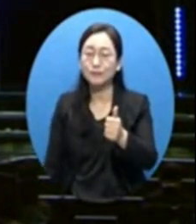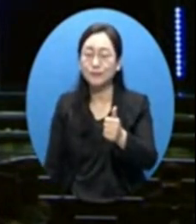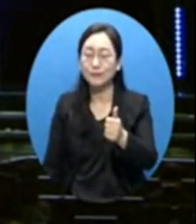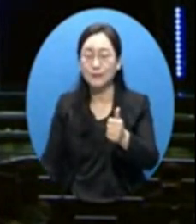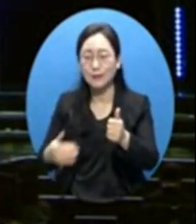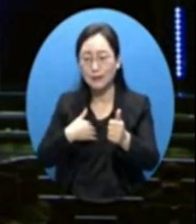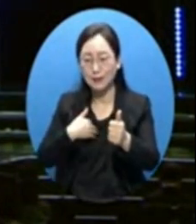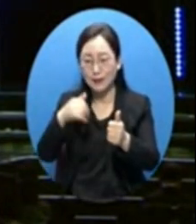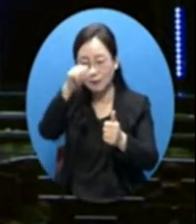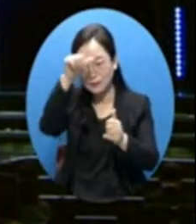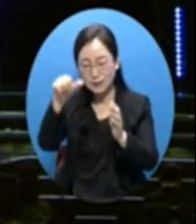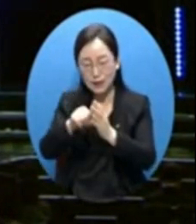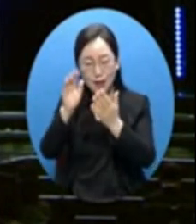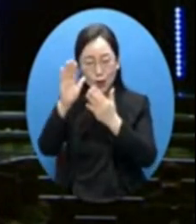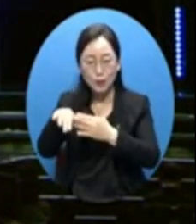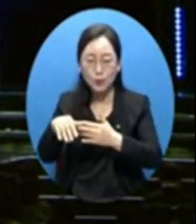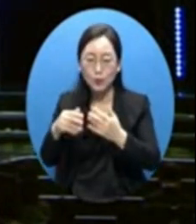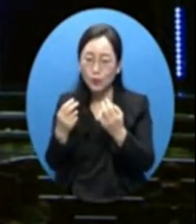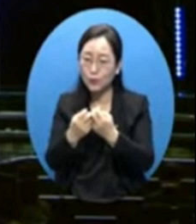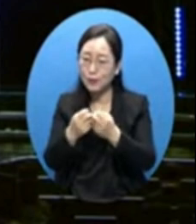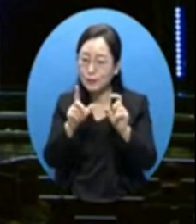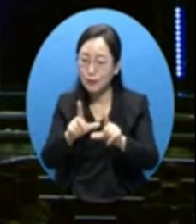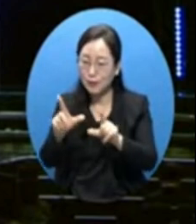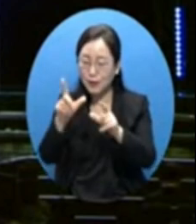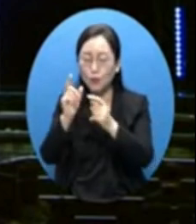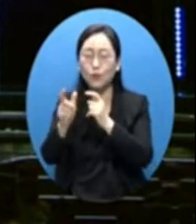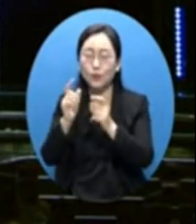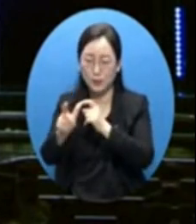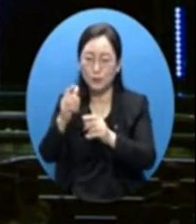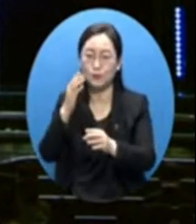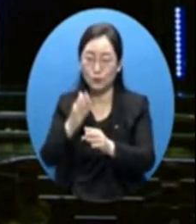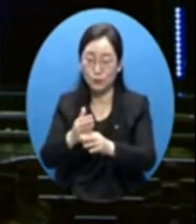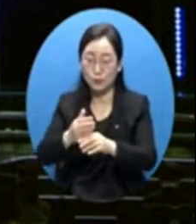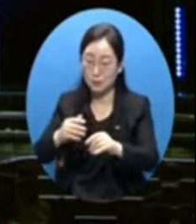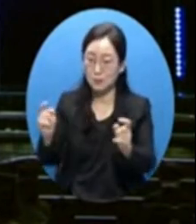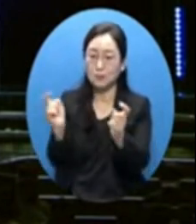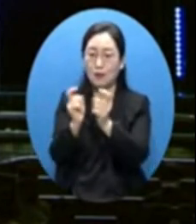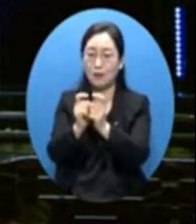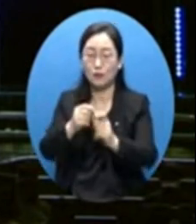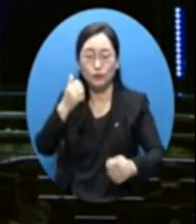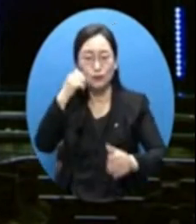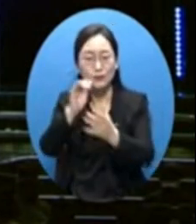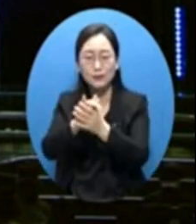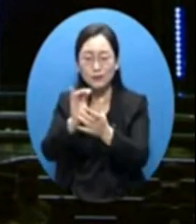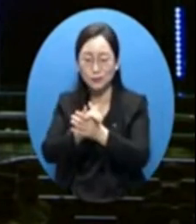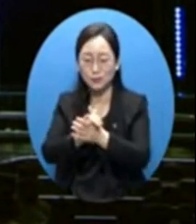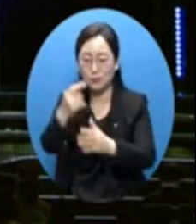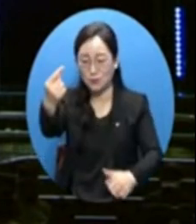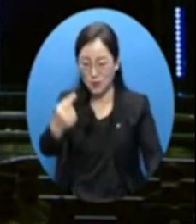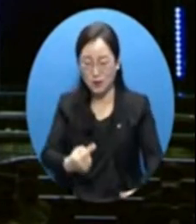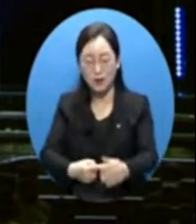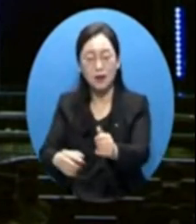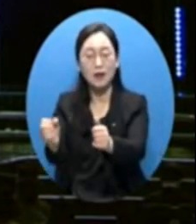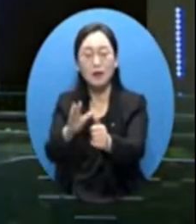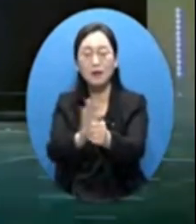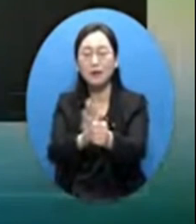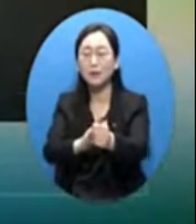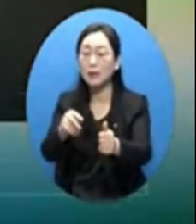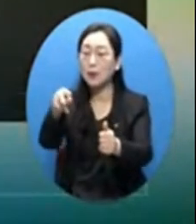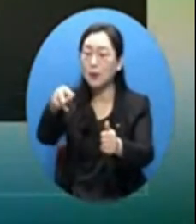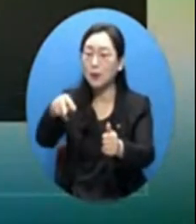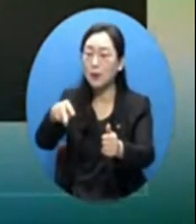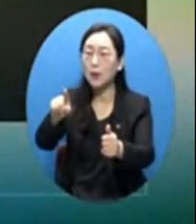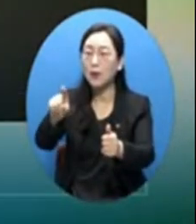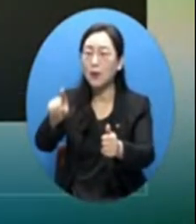내가 인생은 앞으로 어떻게 살아야 될까 인생에 대해서 고민하게 됐습니다. 마침 한 친구가 그곳에 와서 사역하던 소알렌 성교사님 우리